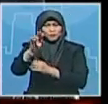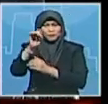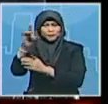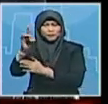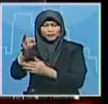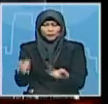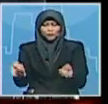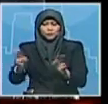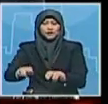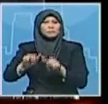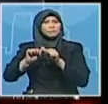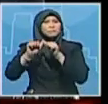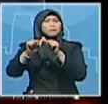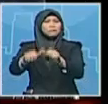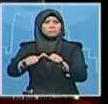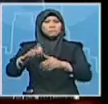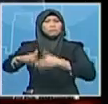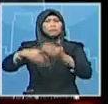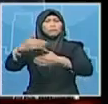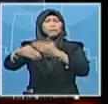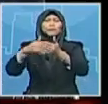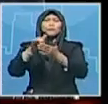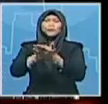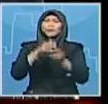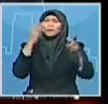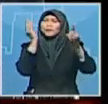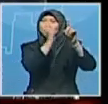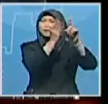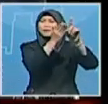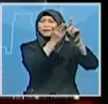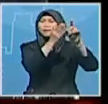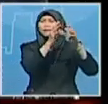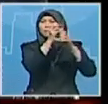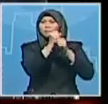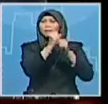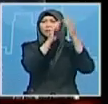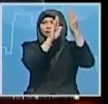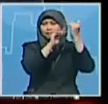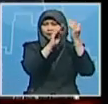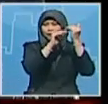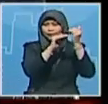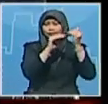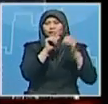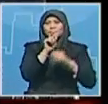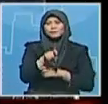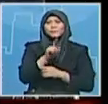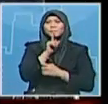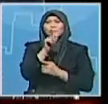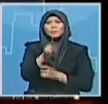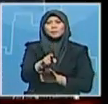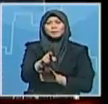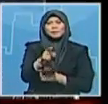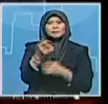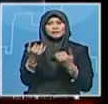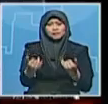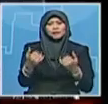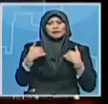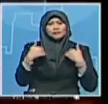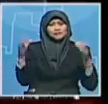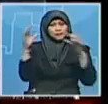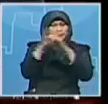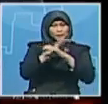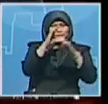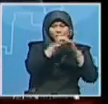terus dijalankan. Itu sasaran ataupun harapan kita. Tapi sudah pasti along the line akan ada